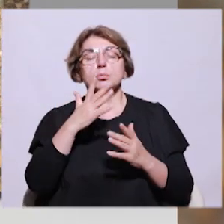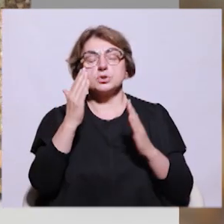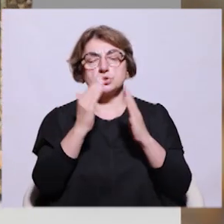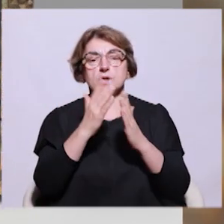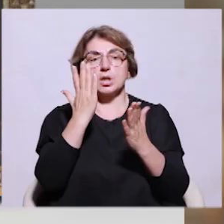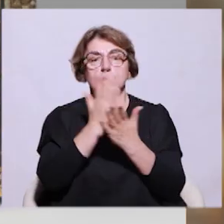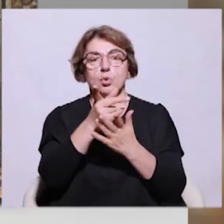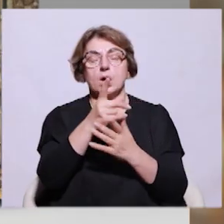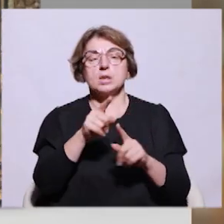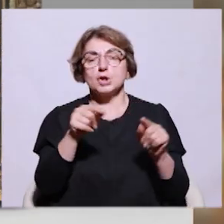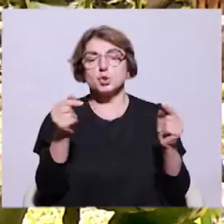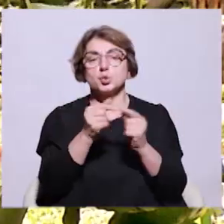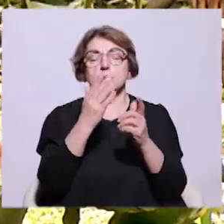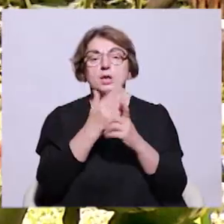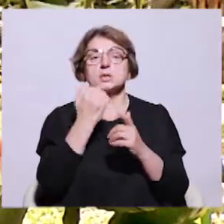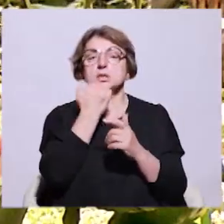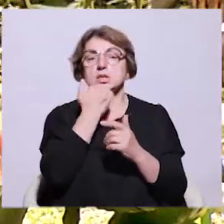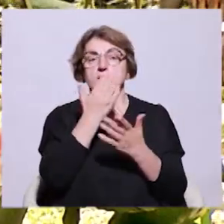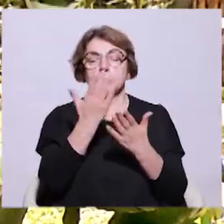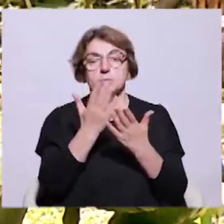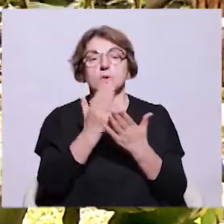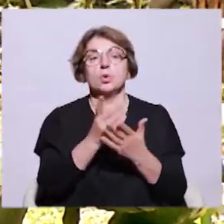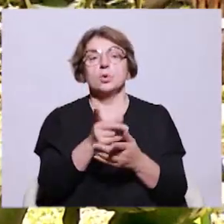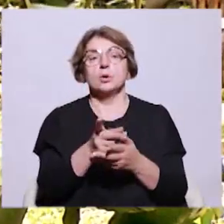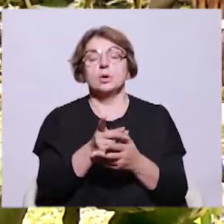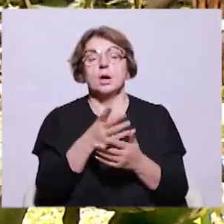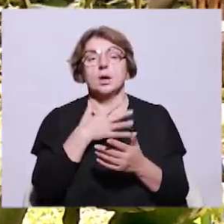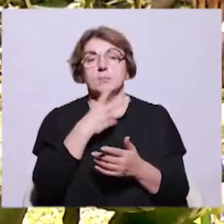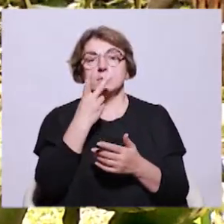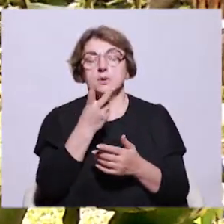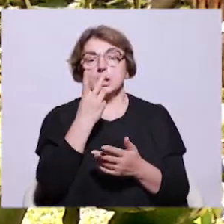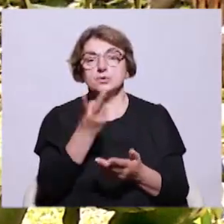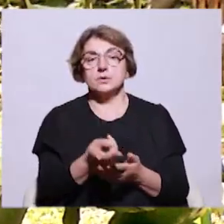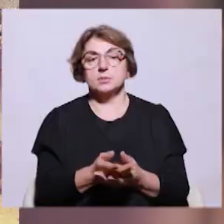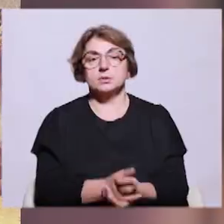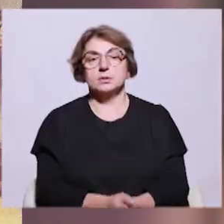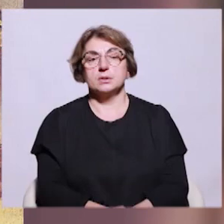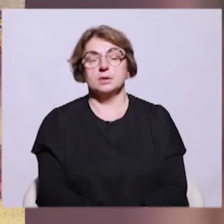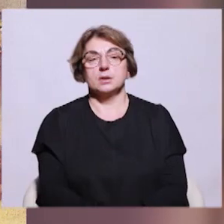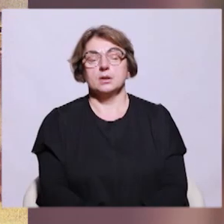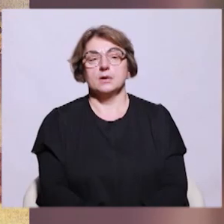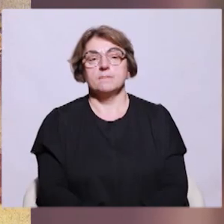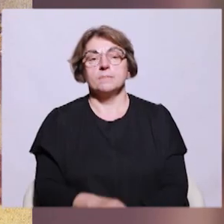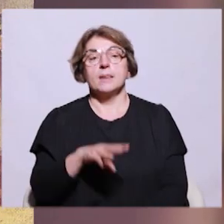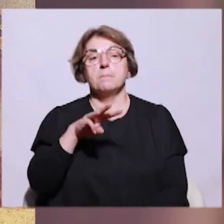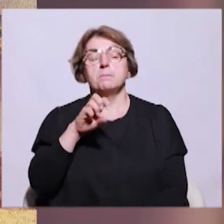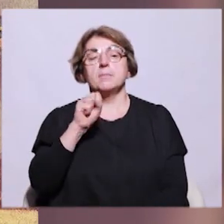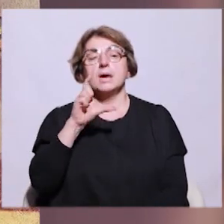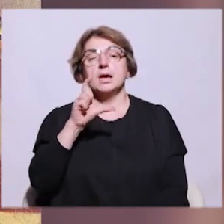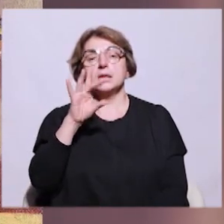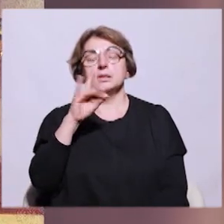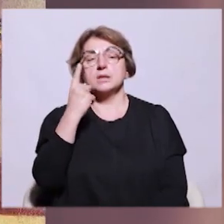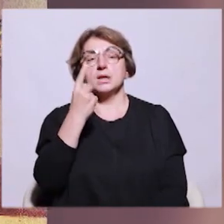ასეთი ეგზოტიკური ნივთები. და აი ახლა მე თქვენ გაჩვენებთ იან ვერმეერის